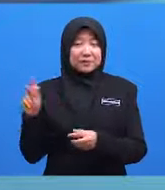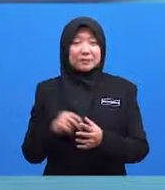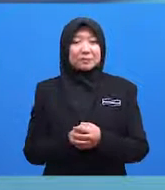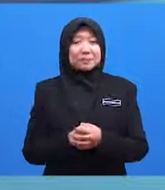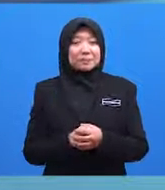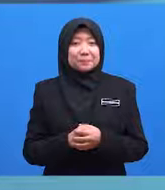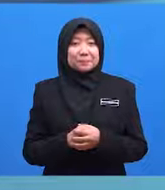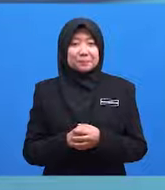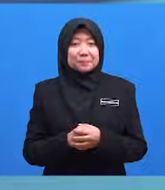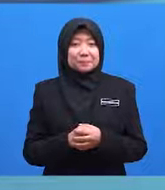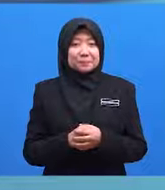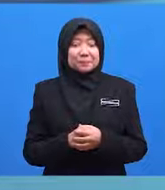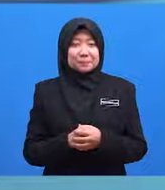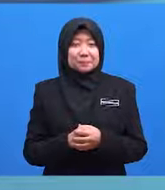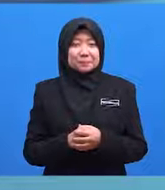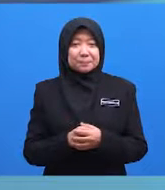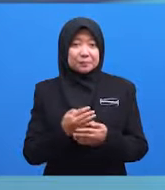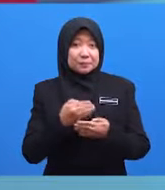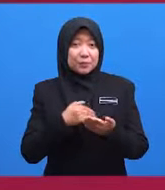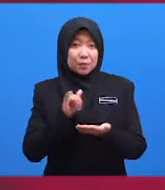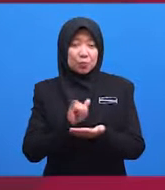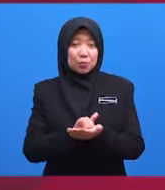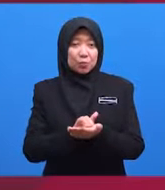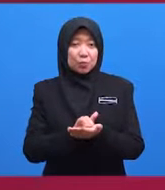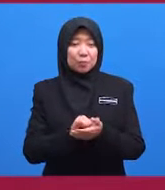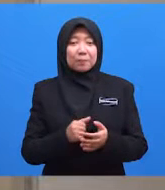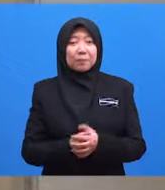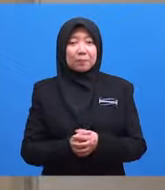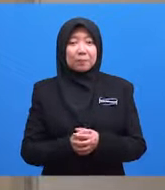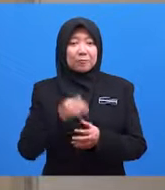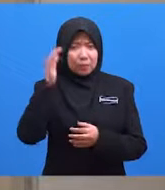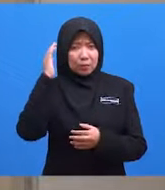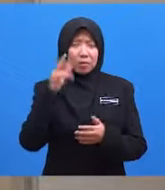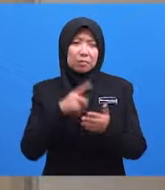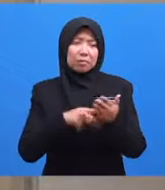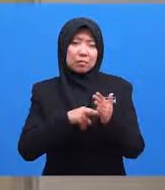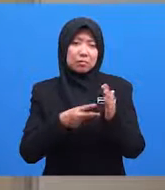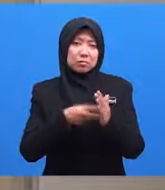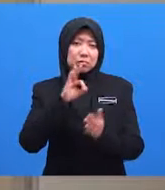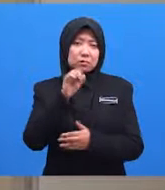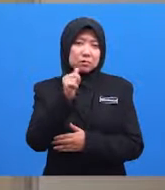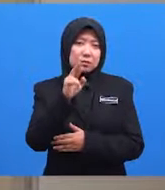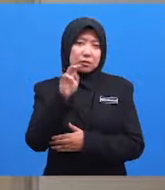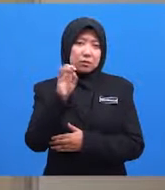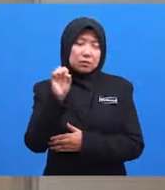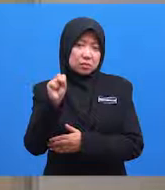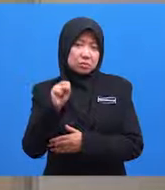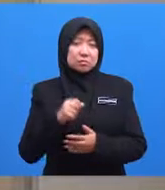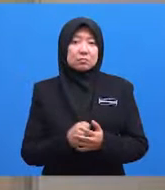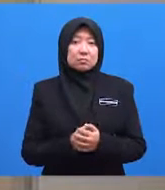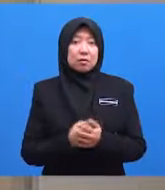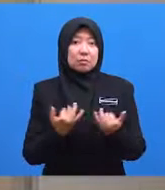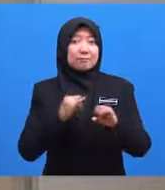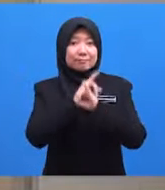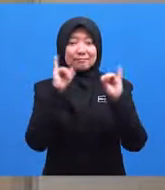kita meneruskan tajuk pada hari ini, tahukah murid-murid apa itu maksud Farinaceous? Mari cikgu